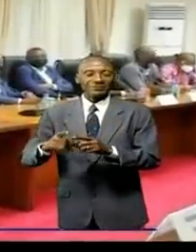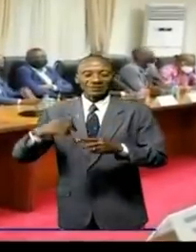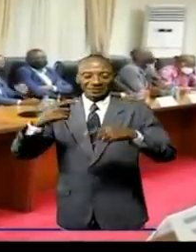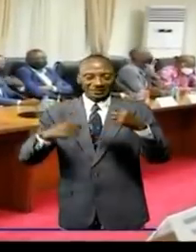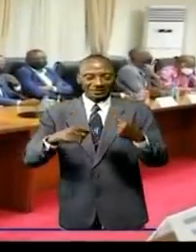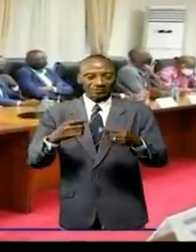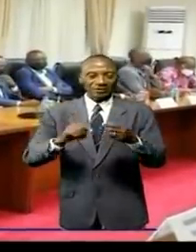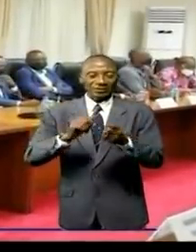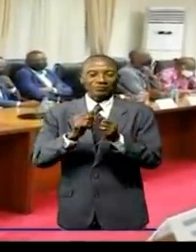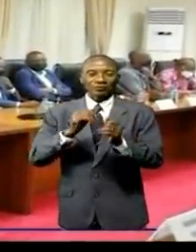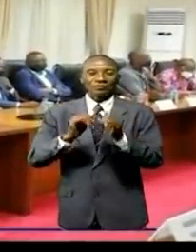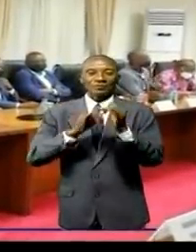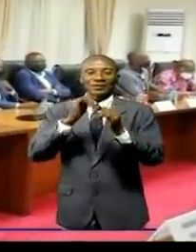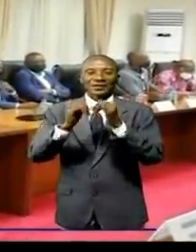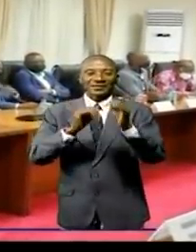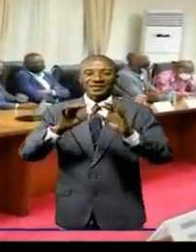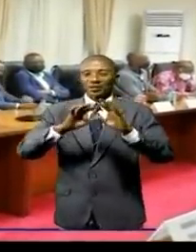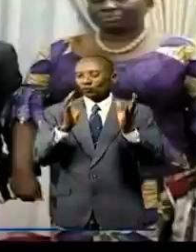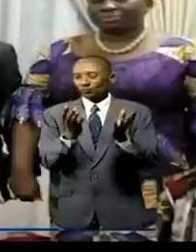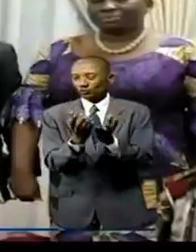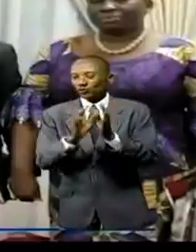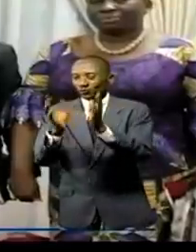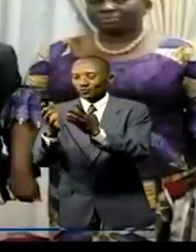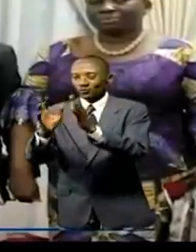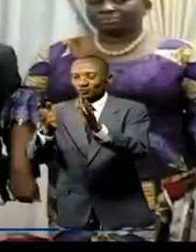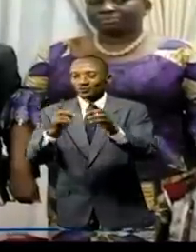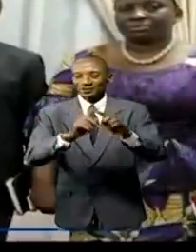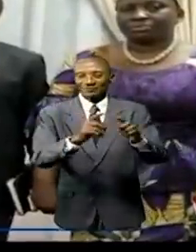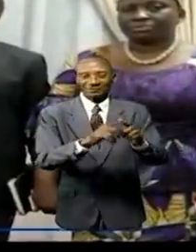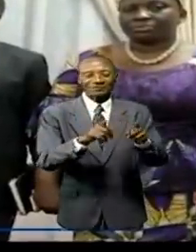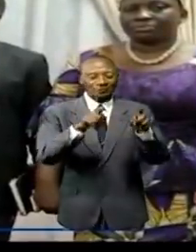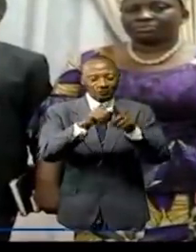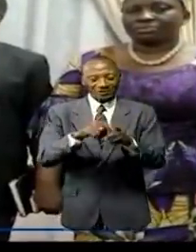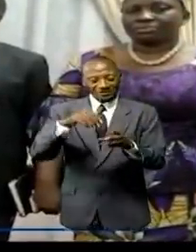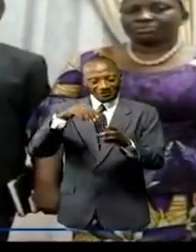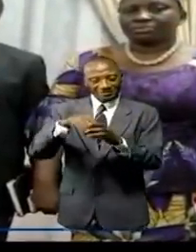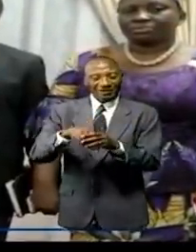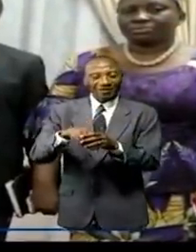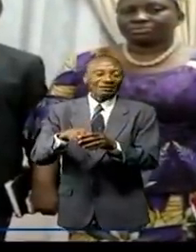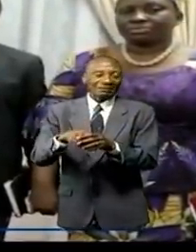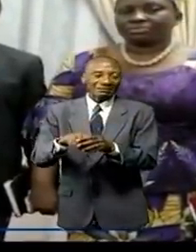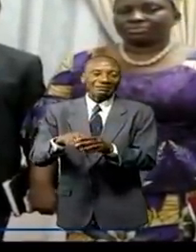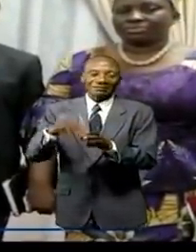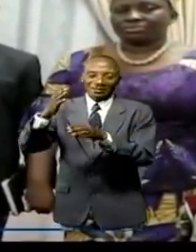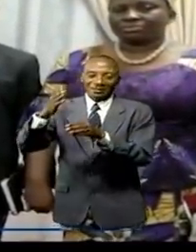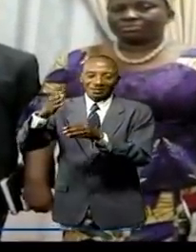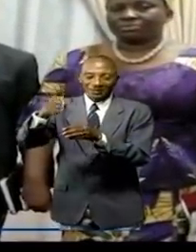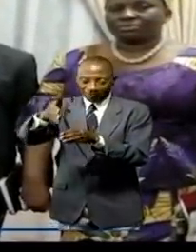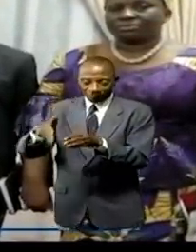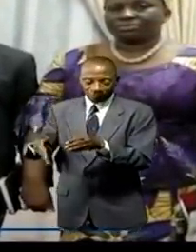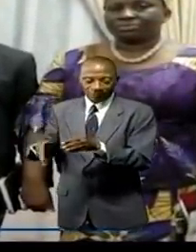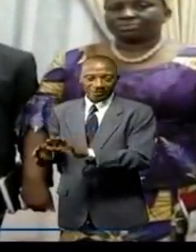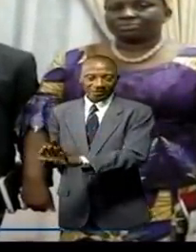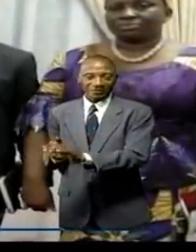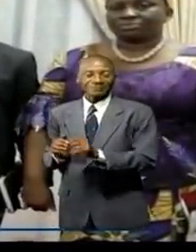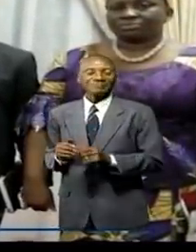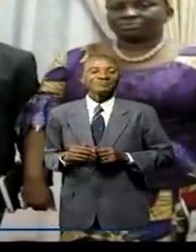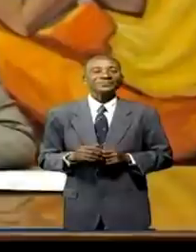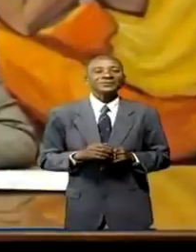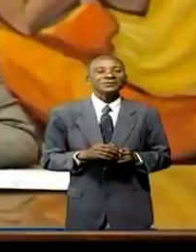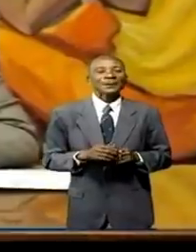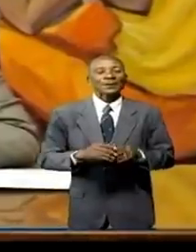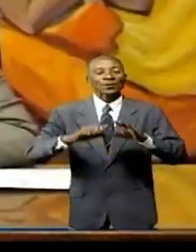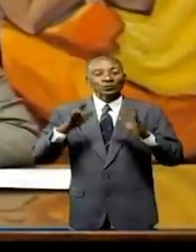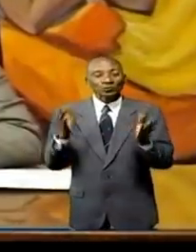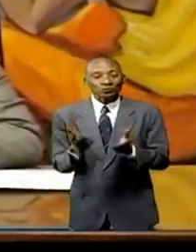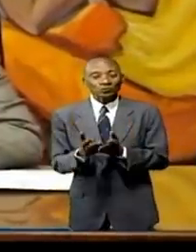problèmes intercommunautaires et des problèmes au niveau des frontières. Il était très réceptif, très attentif à notre message.